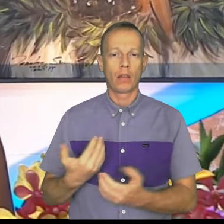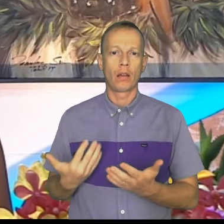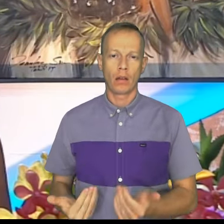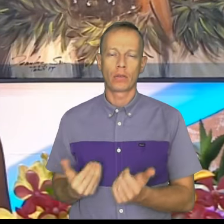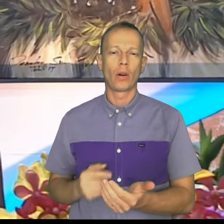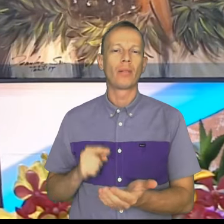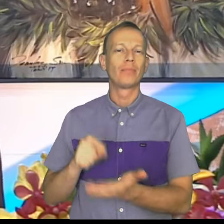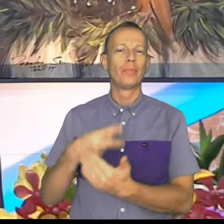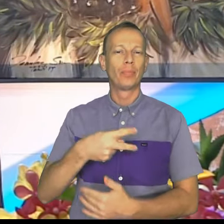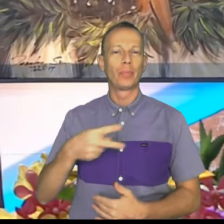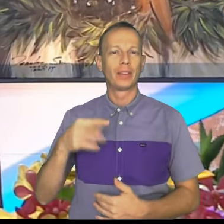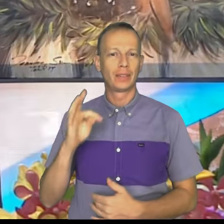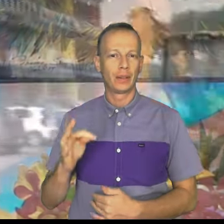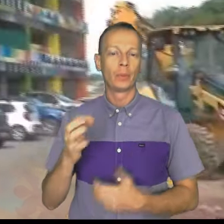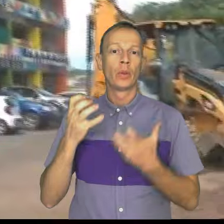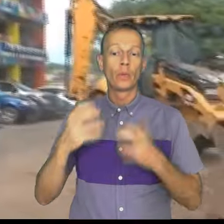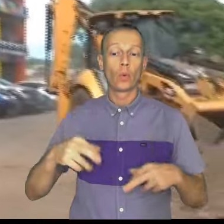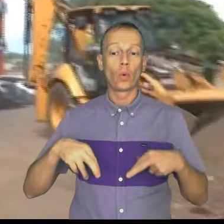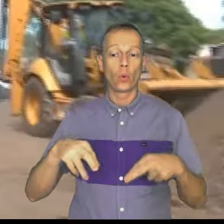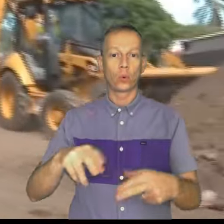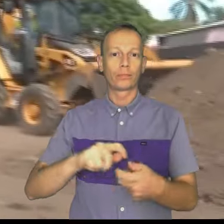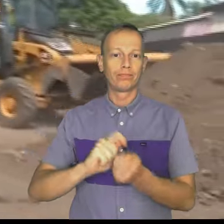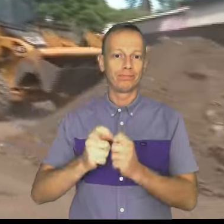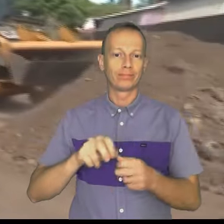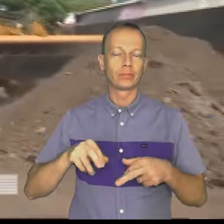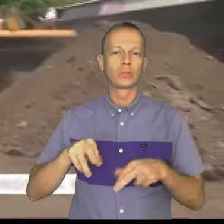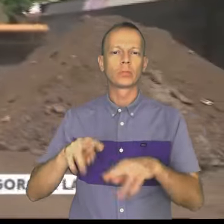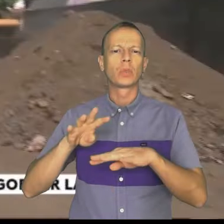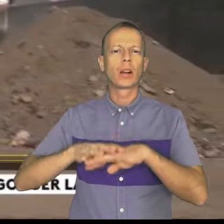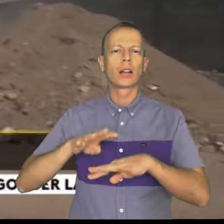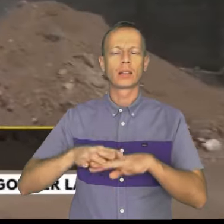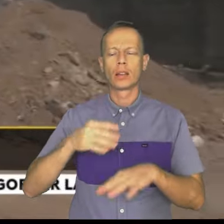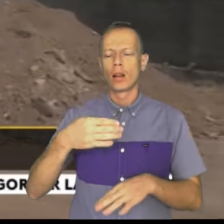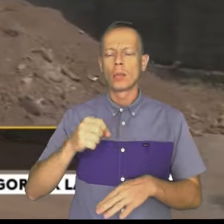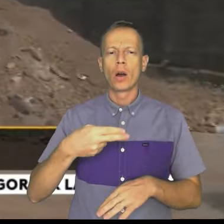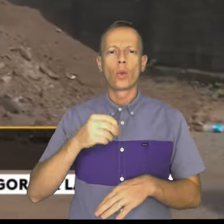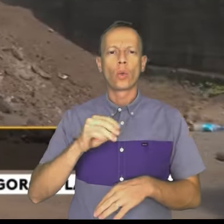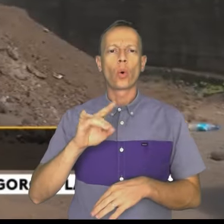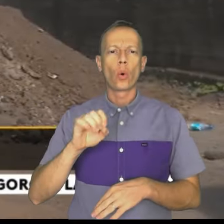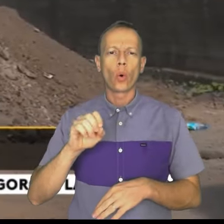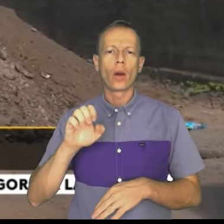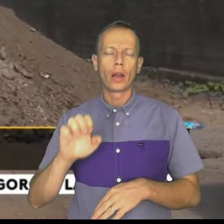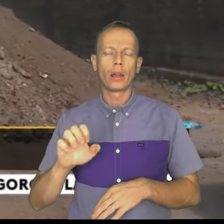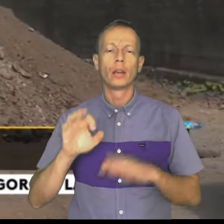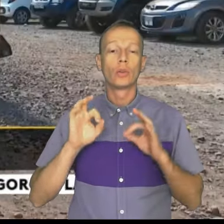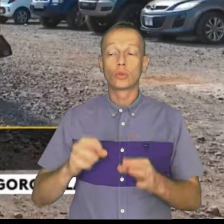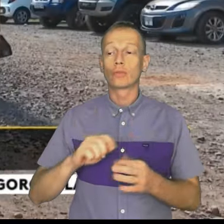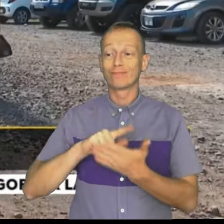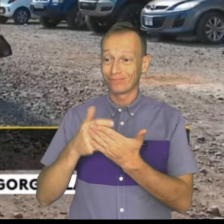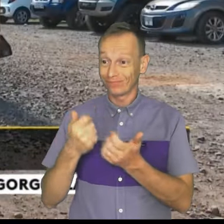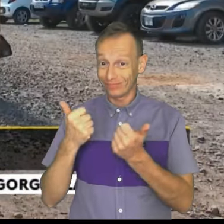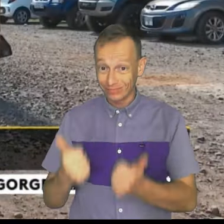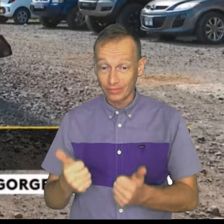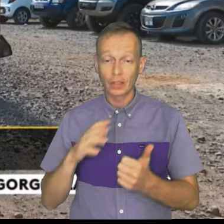commune de Papété. Un nouveau tracé de route dans le quartier Manhoué. La commune a finalement trouvé les fonds pour acquérir les trois